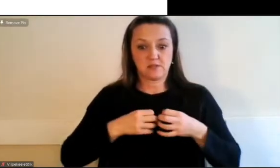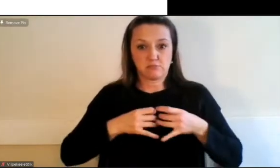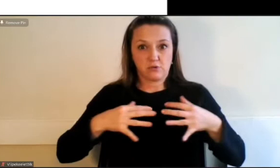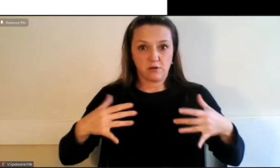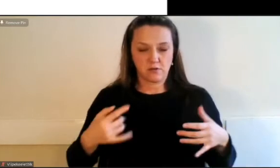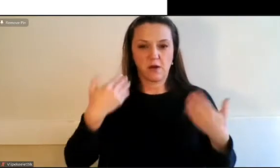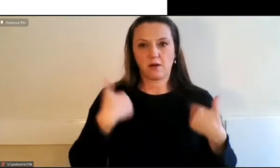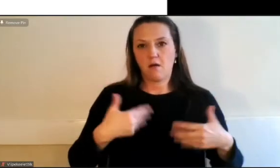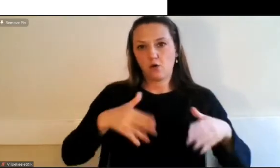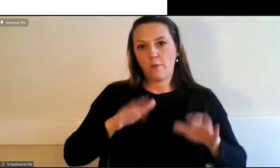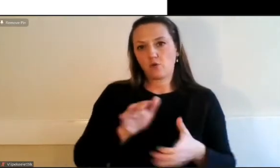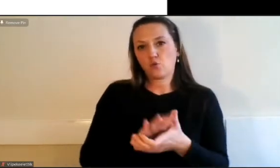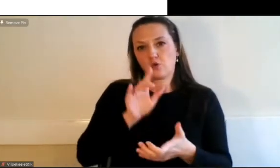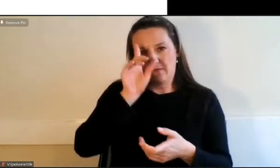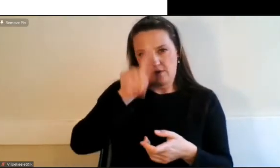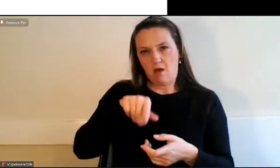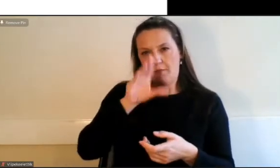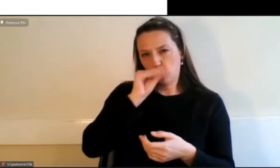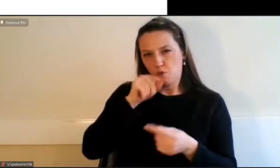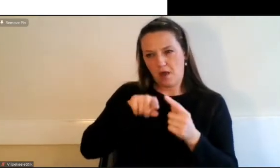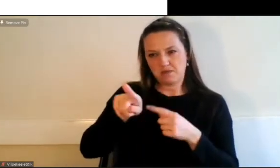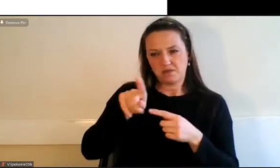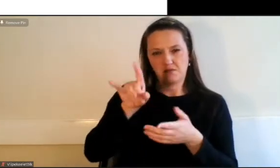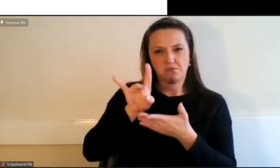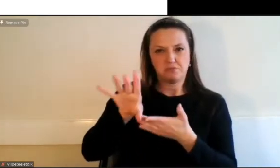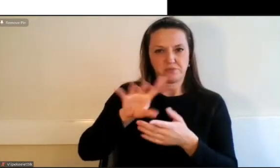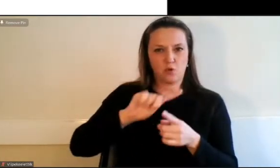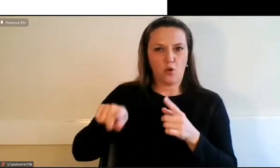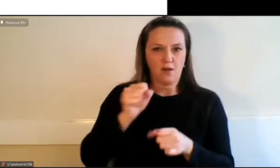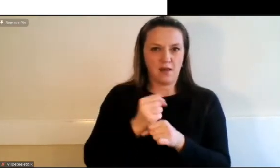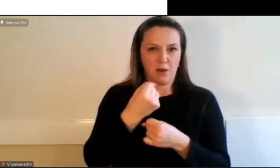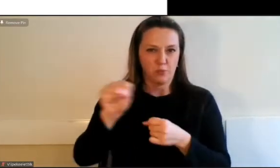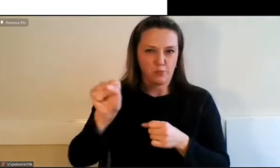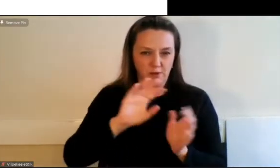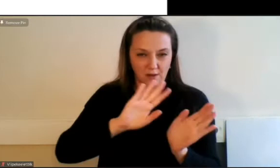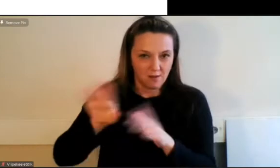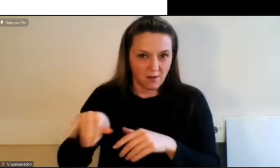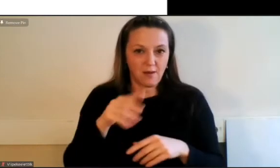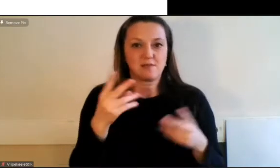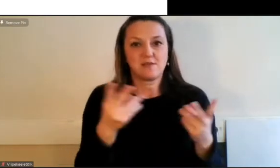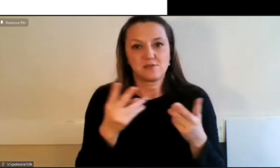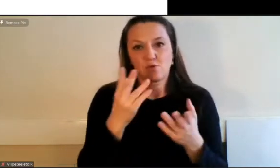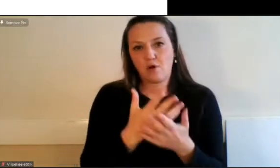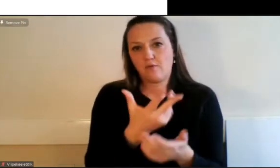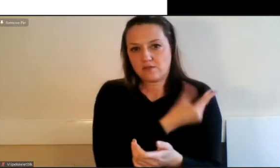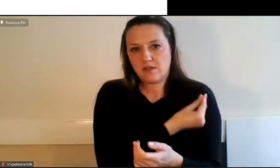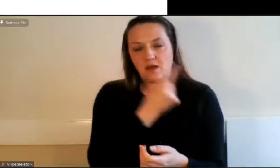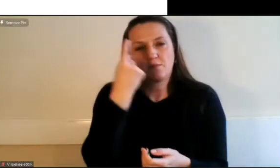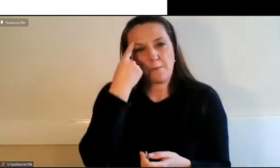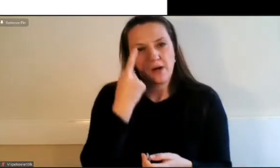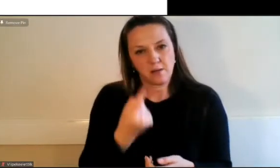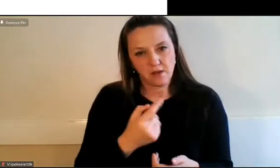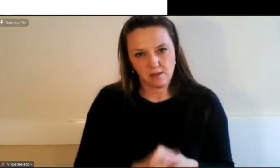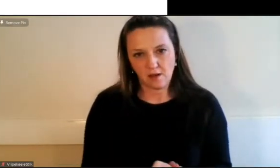3 päeva, pole mõtet hakata vaeva nägema, et vaktsiini välja töötada, kui see haigus pole ise ohtlik.